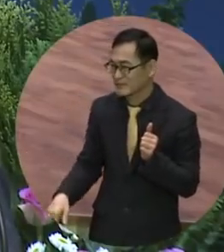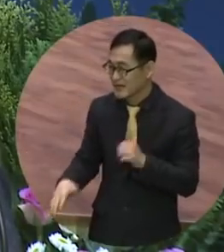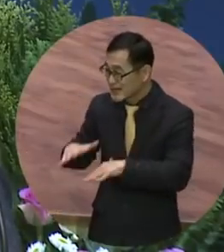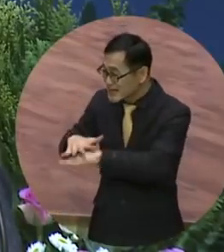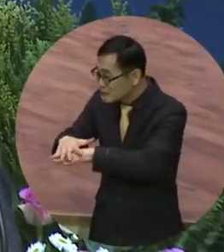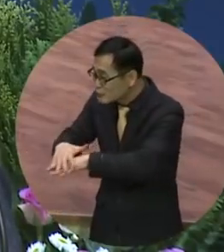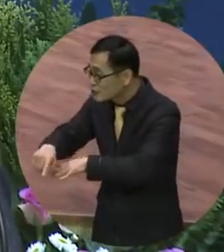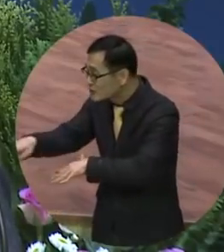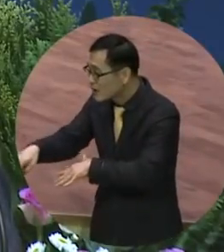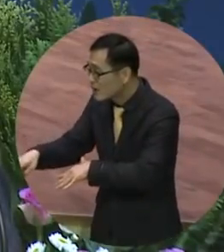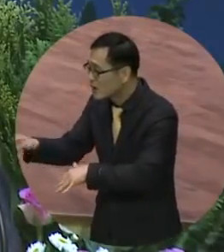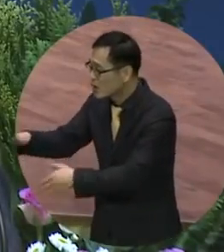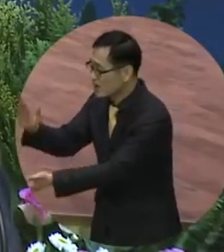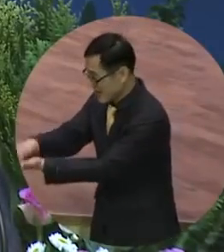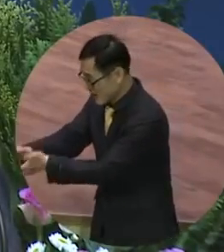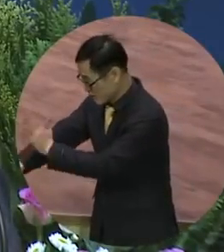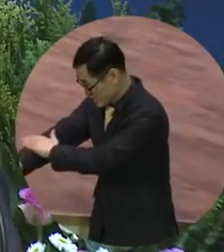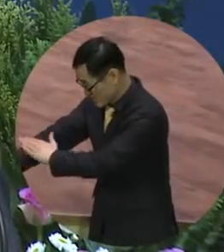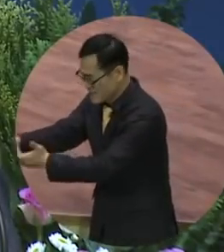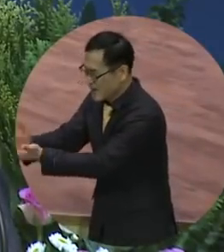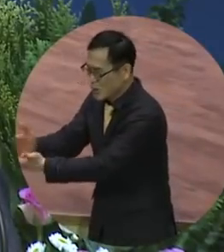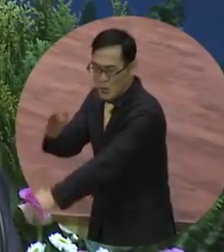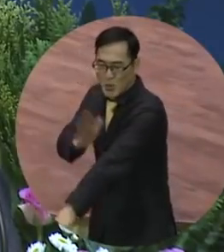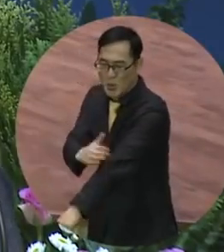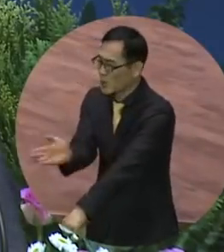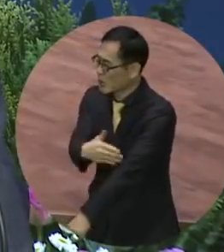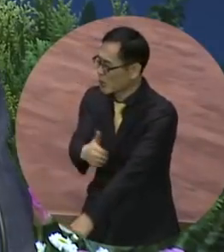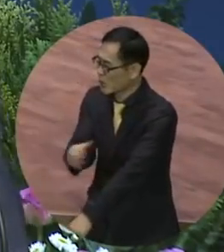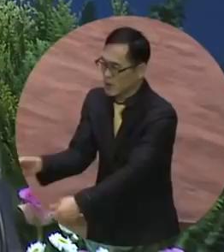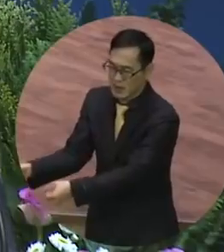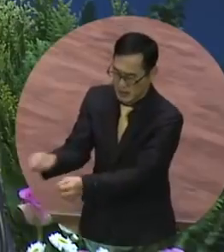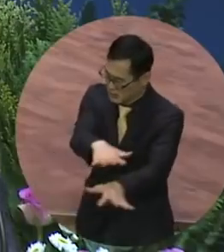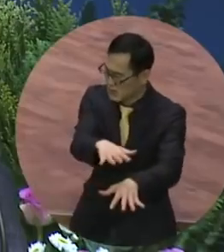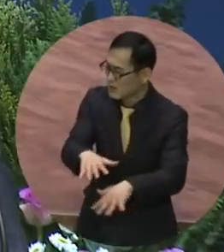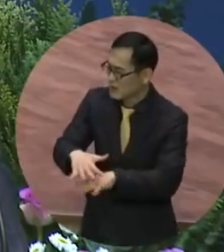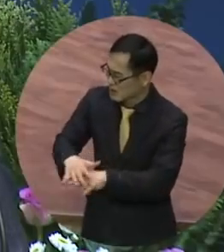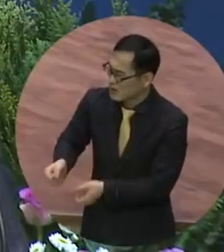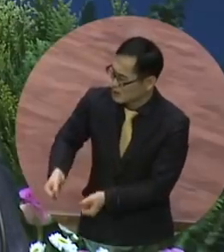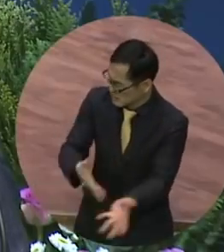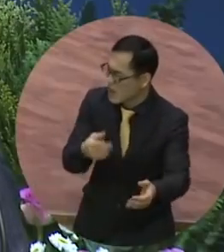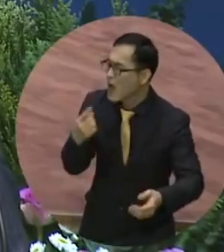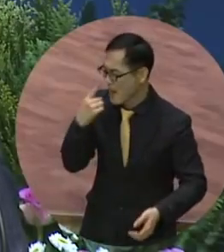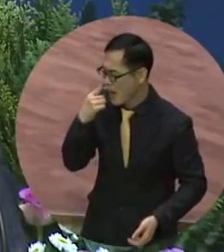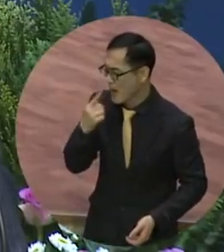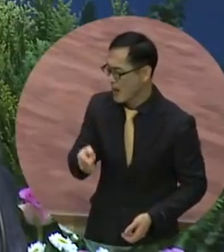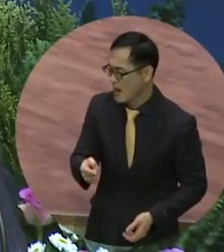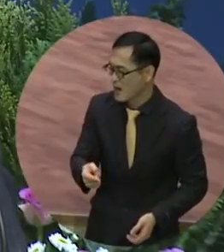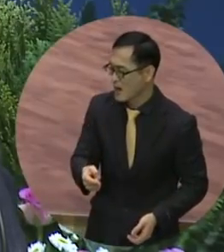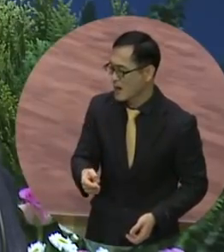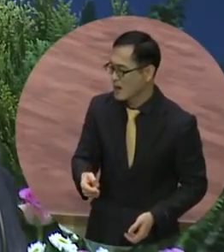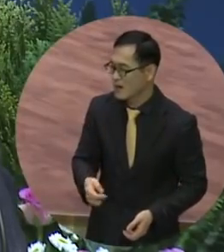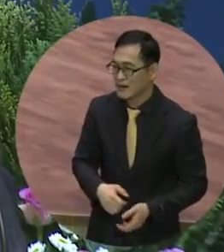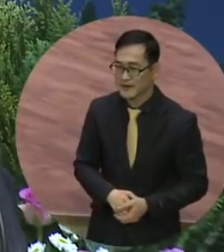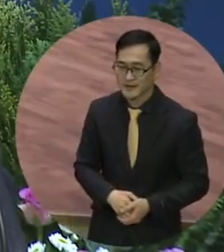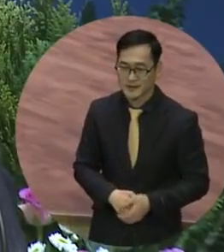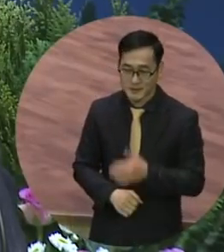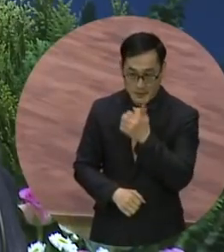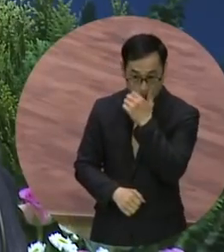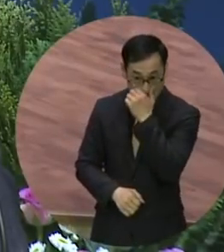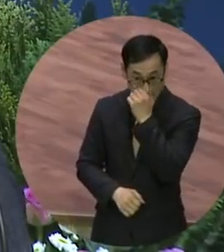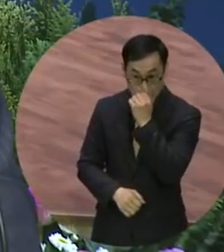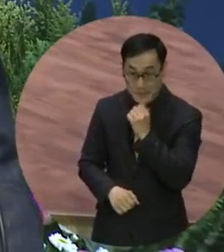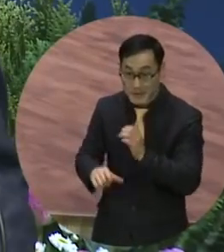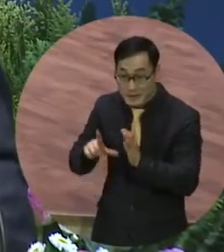물을 오른편으로 던져봐라. 그리하면 얻게 될 것이다. 그리 말씀을 하신단 말이에요. 그